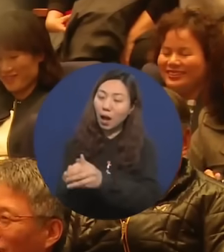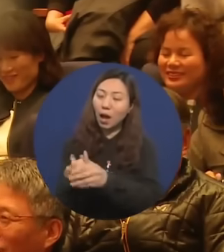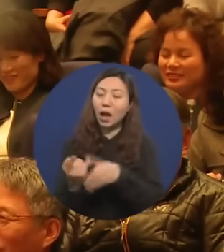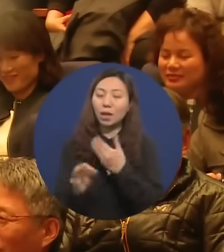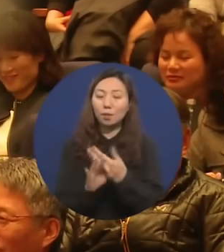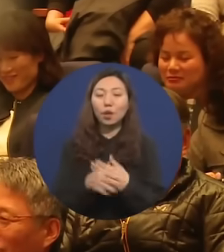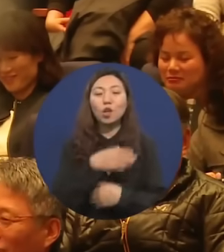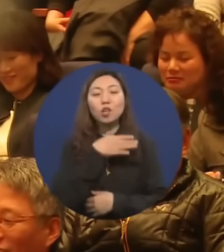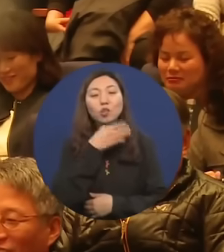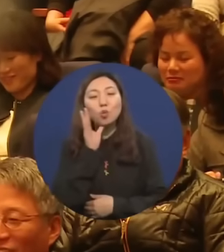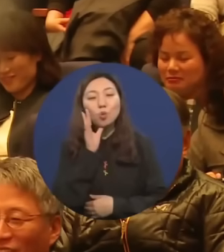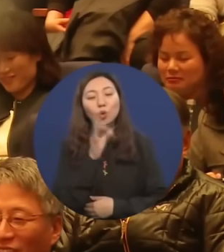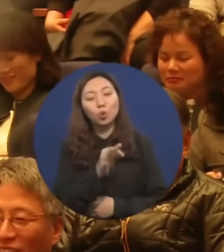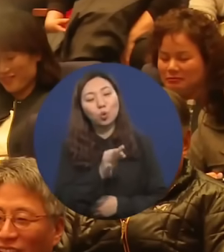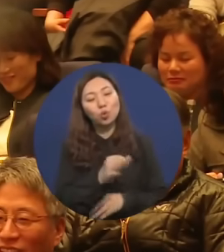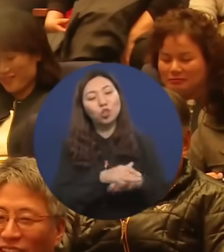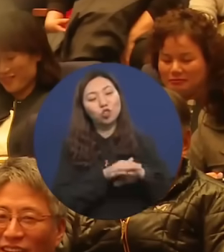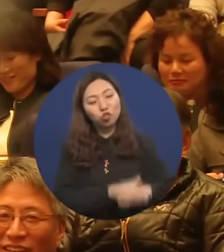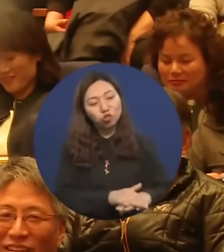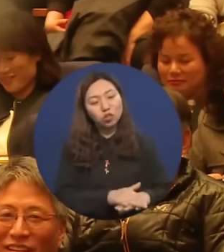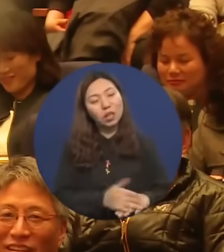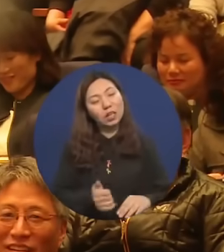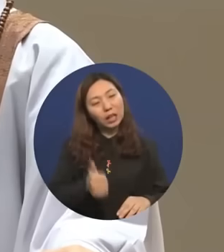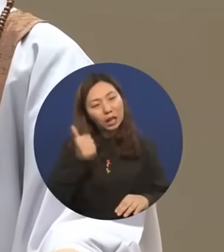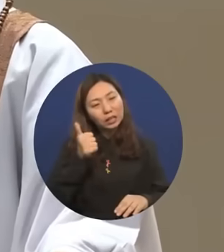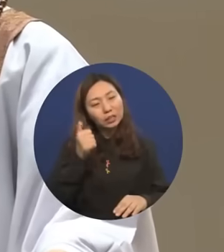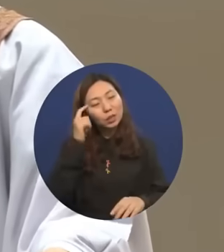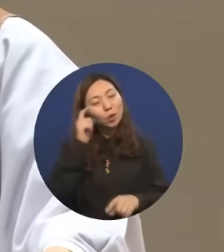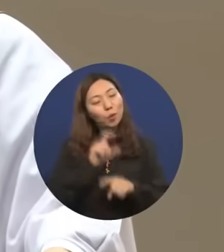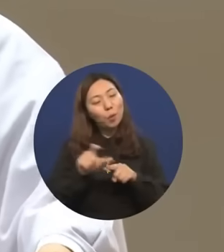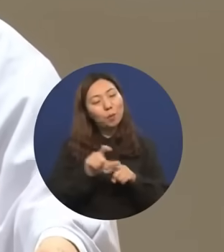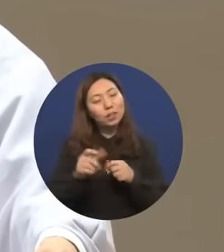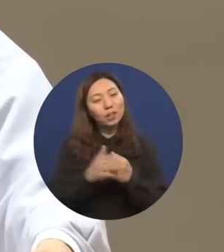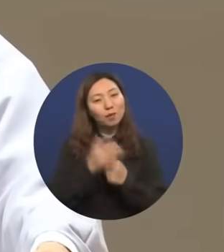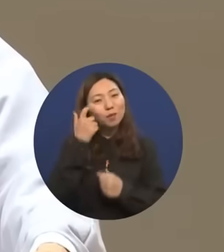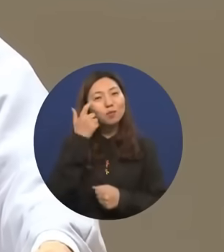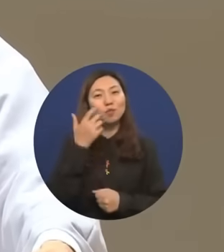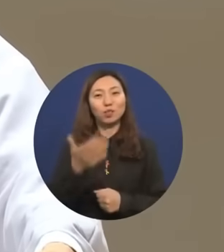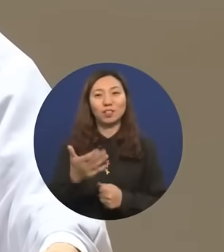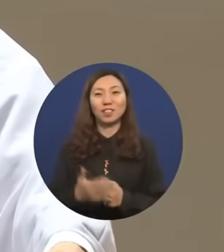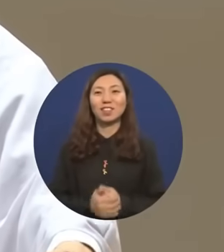자금으로 남겨두는 것이 좋은지 고민이 돼서 질문드립니다. 네.